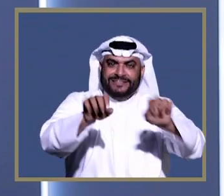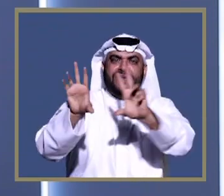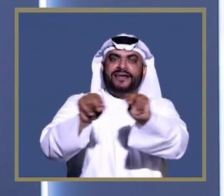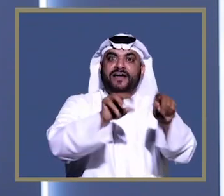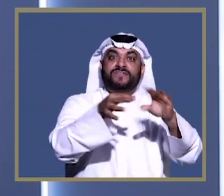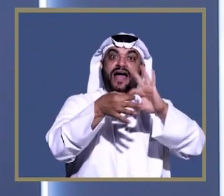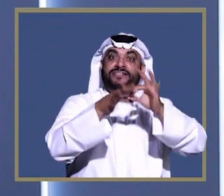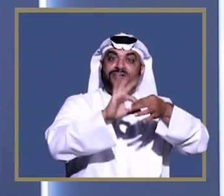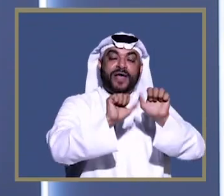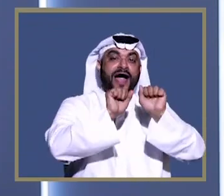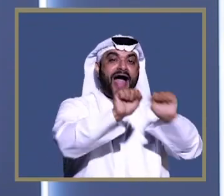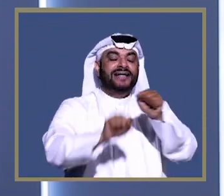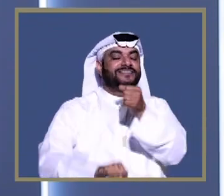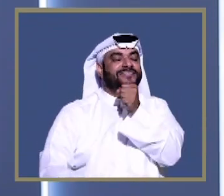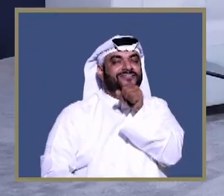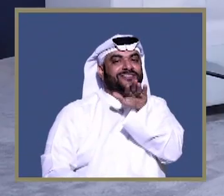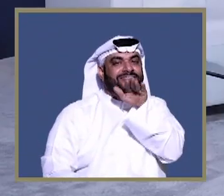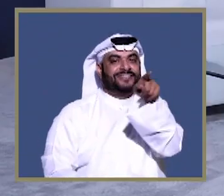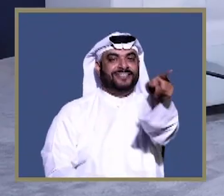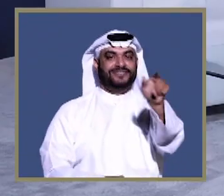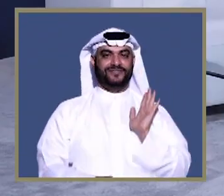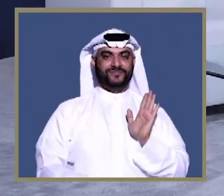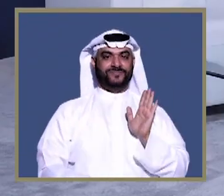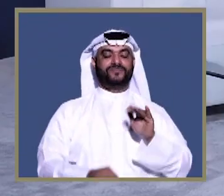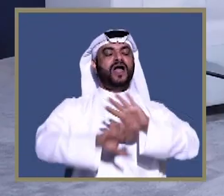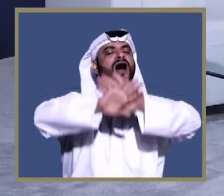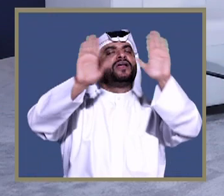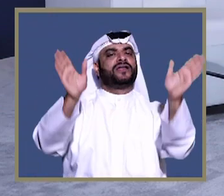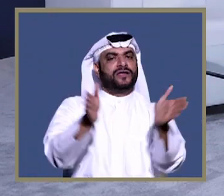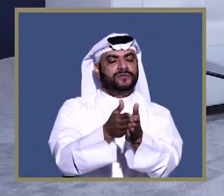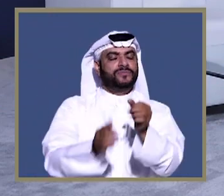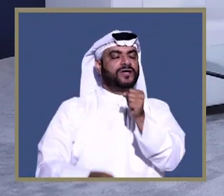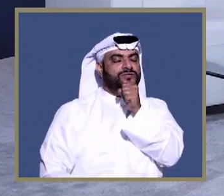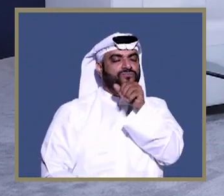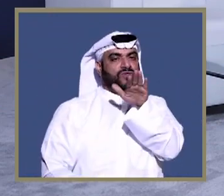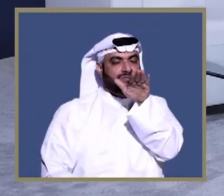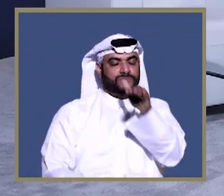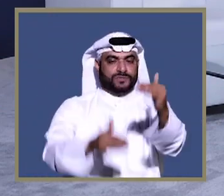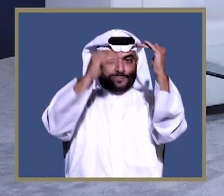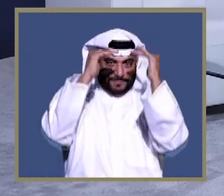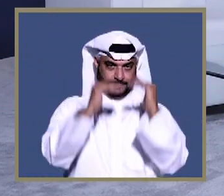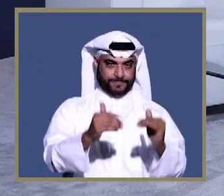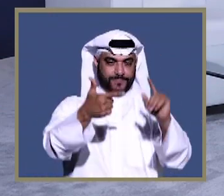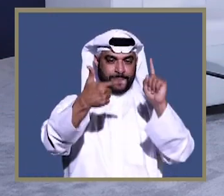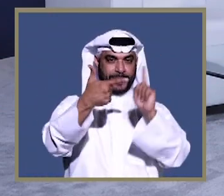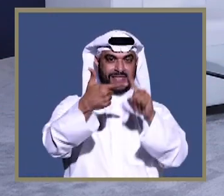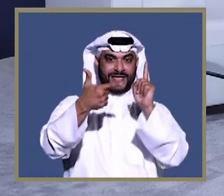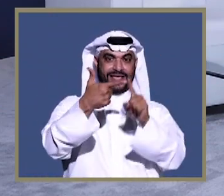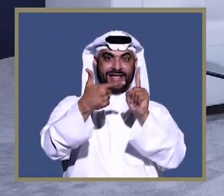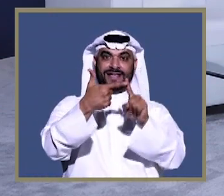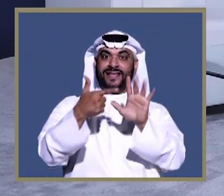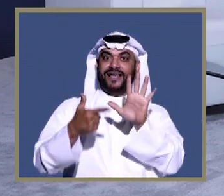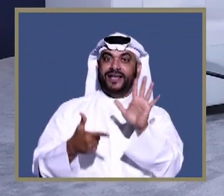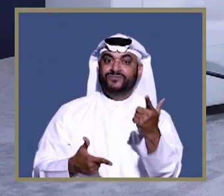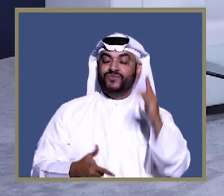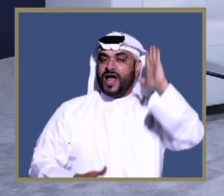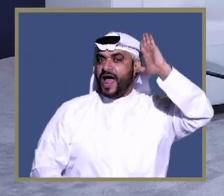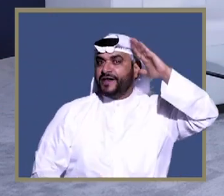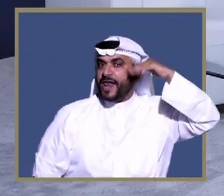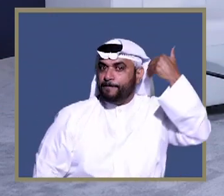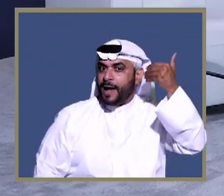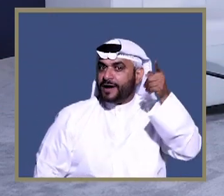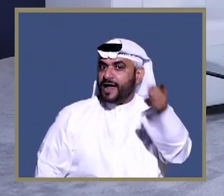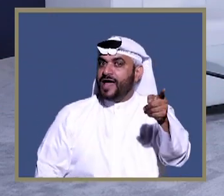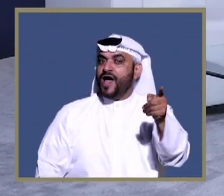أسهمهم داخل هذه الجمعية. هذا بشكل عام للمتقاعدين. أيضا أحب أتكلم عن